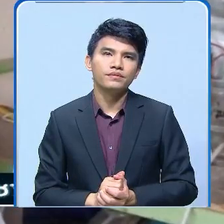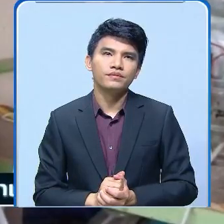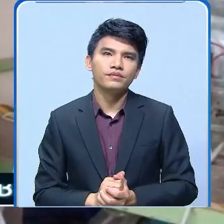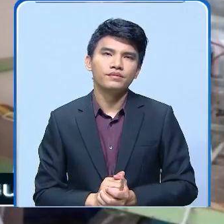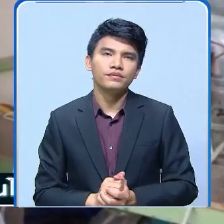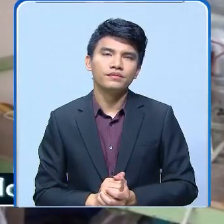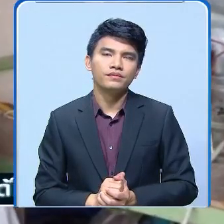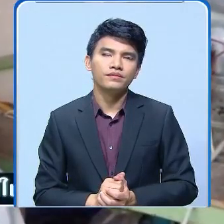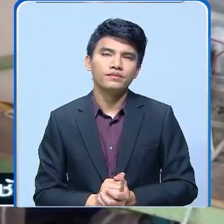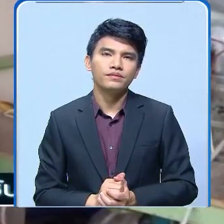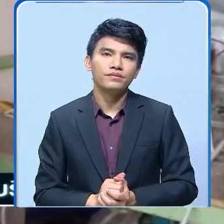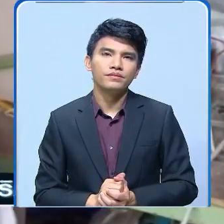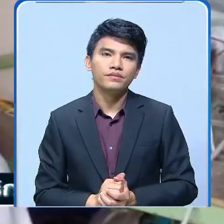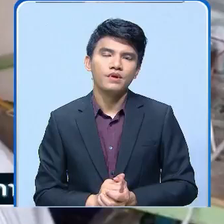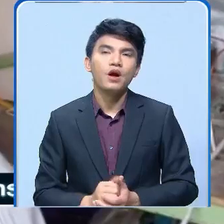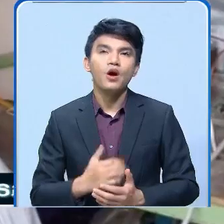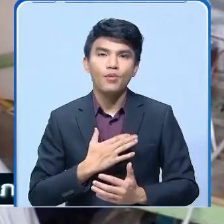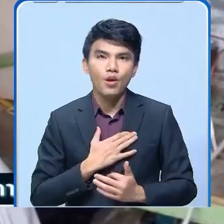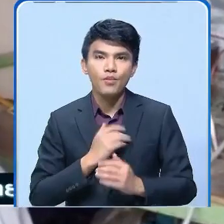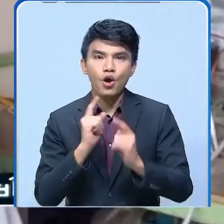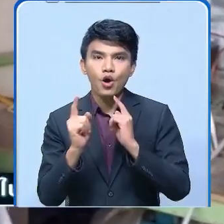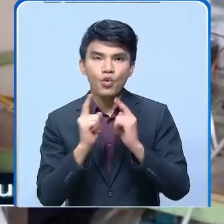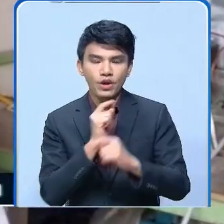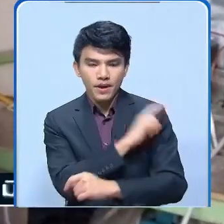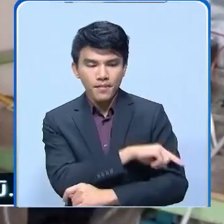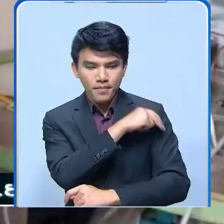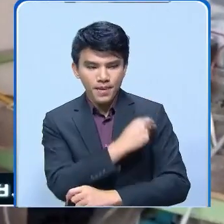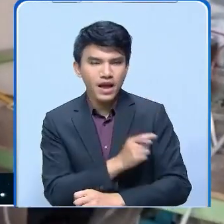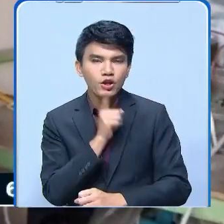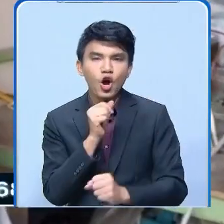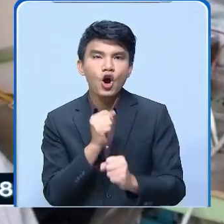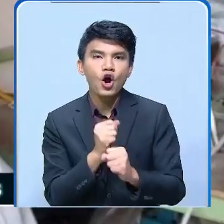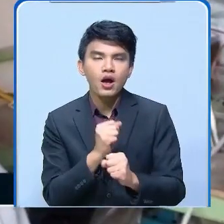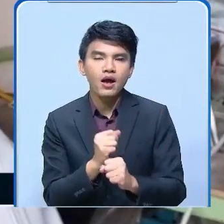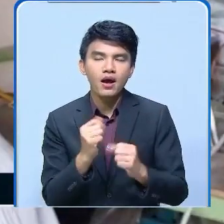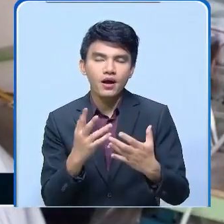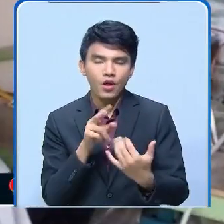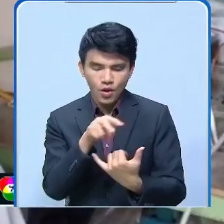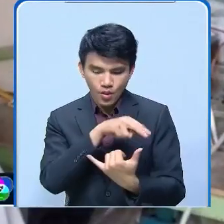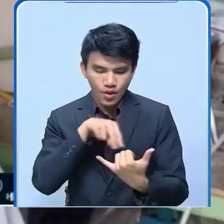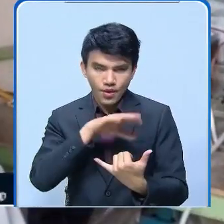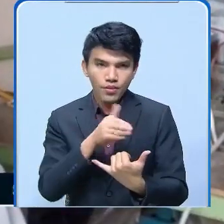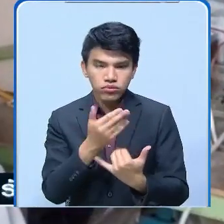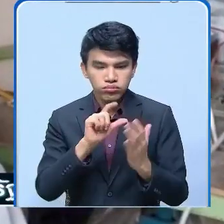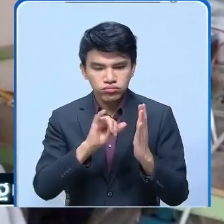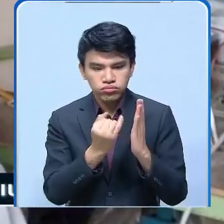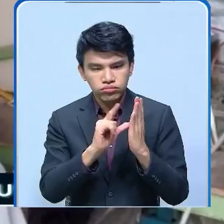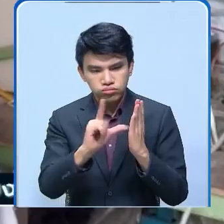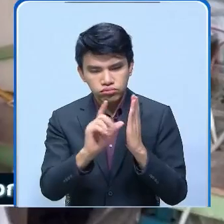คุณหมอว่าผมก็ปรึกษาหมอว่าถ้าจะทำไงเพราะว่าให้เอานำตัวไปรักษาจังหวัดเลยก็ได้คนแ